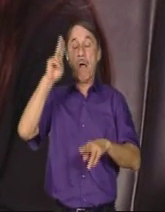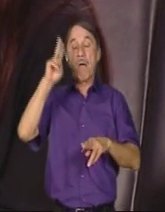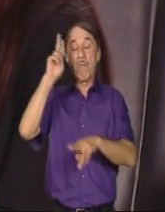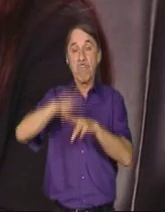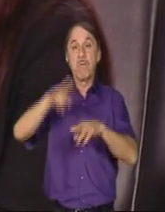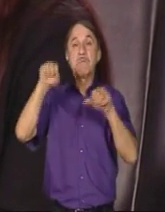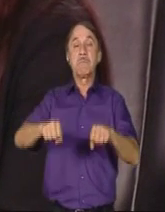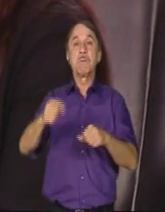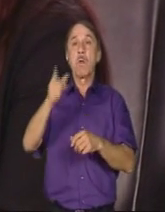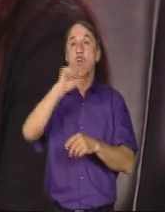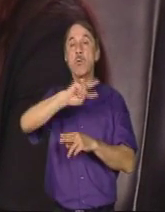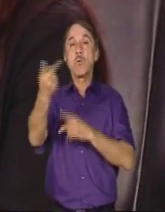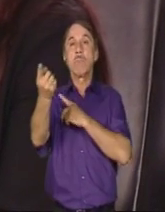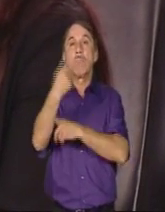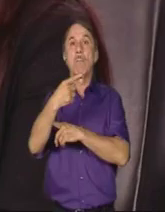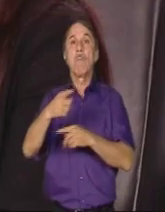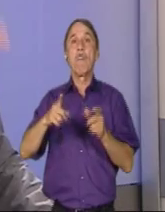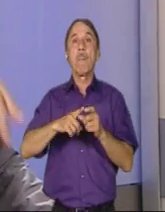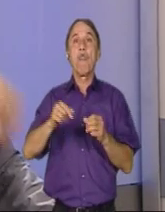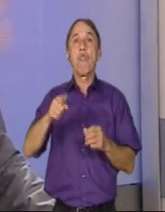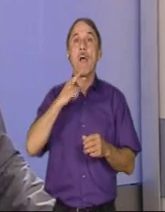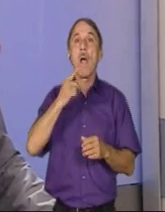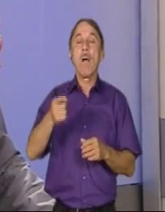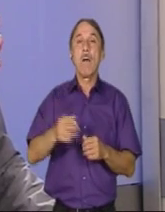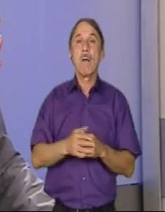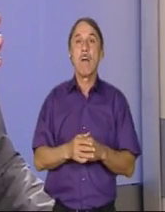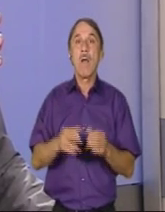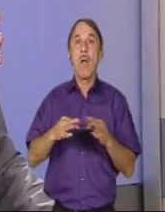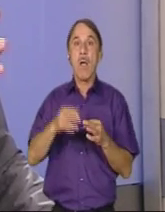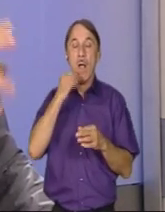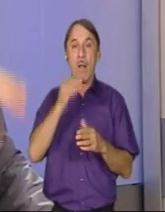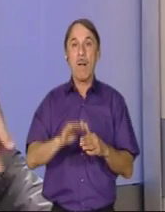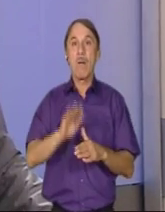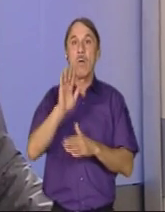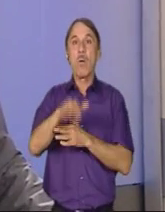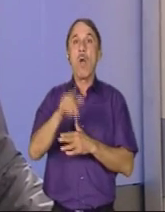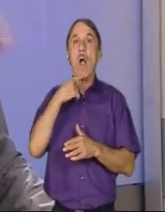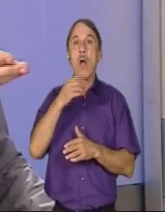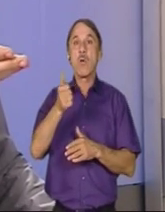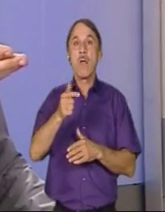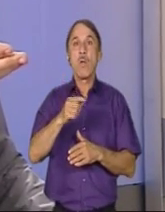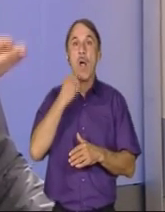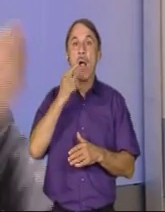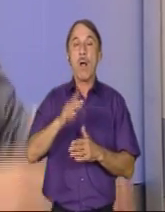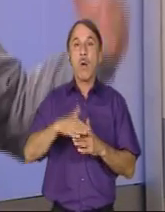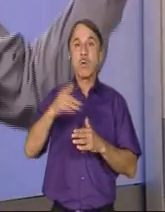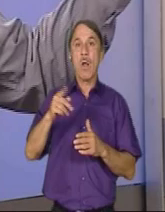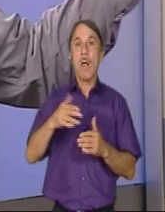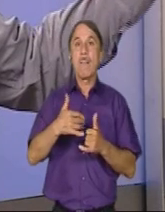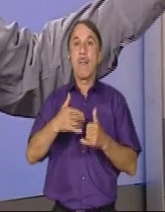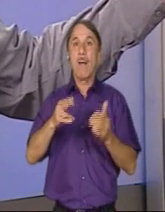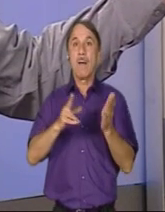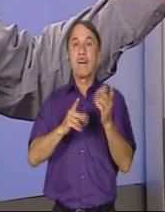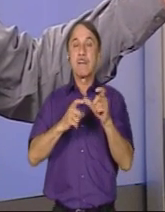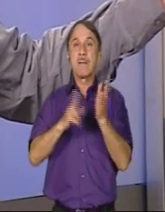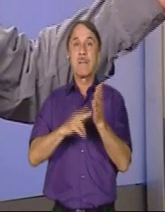Znate zašto? Zato što ti ljudi na tim izborima nekad ne pokrenu uopšte tu temu, a nekad pre izbora kažu jedno, kao Srpska napredna